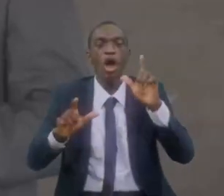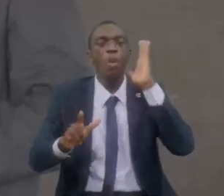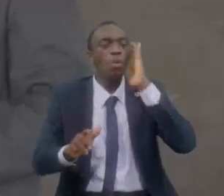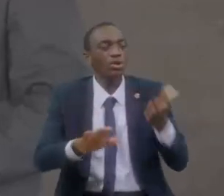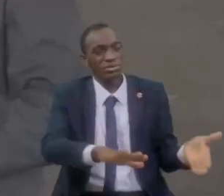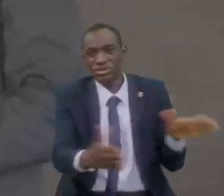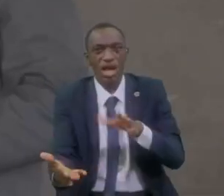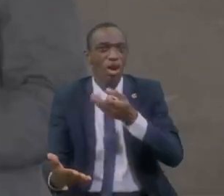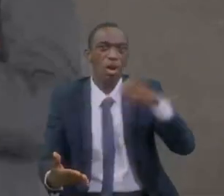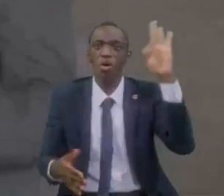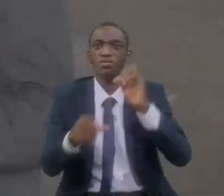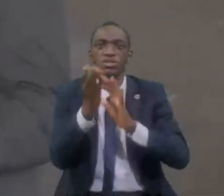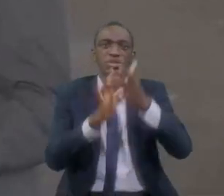Jésus.